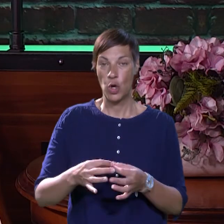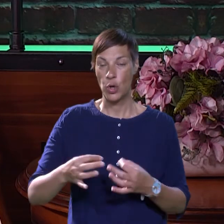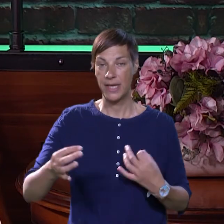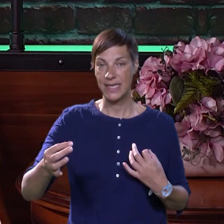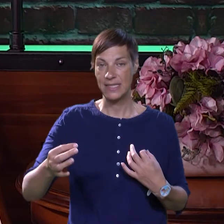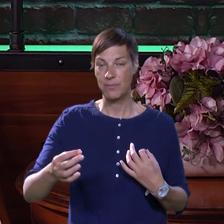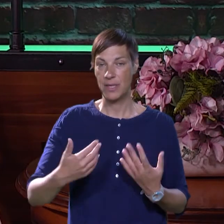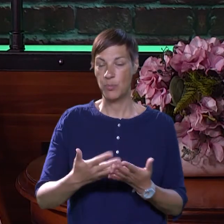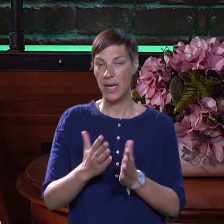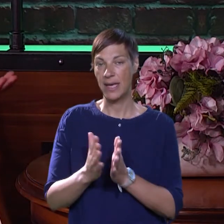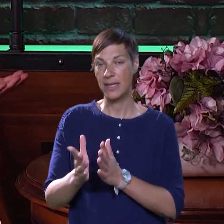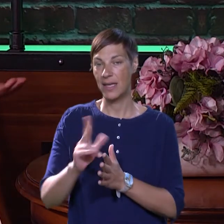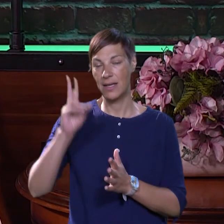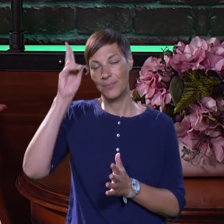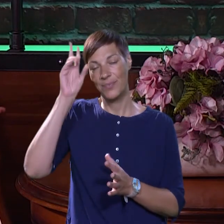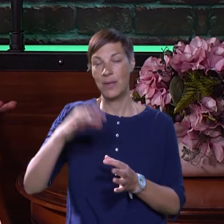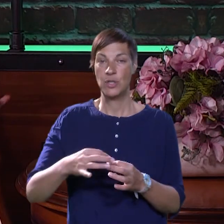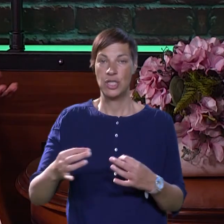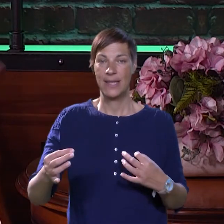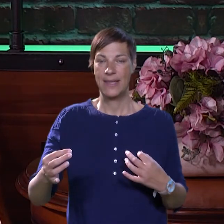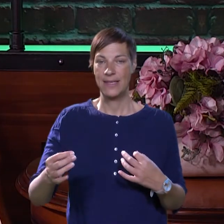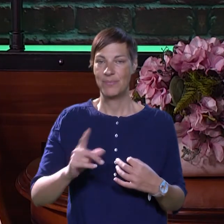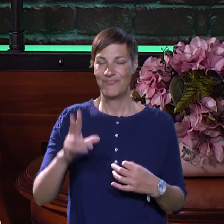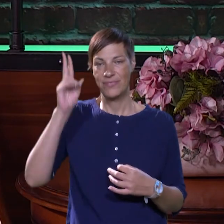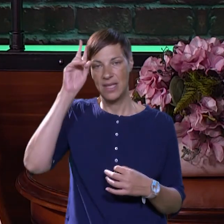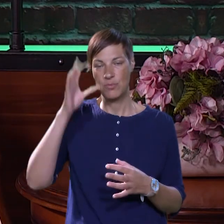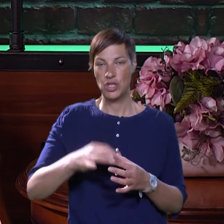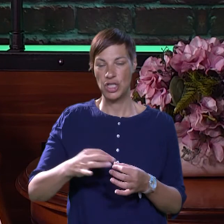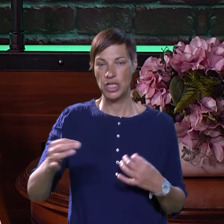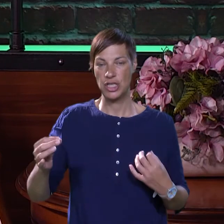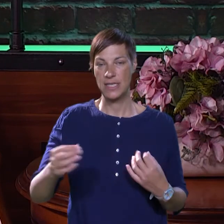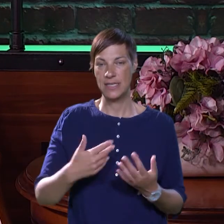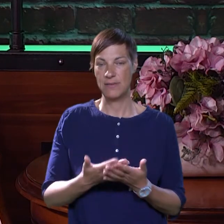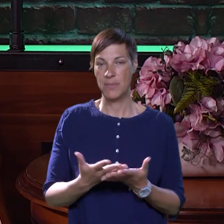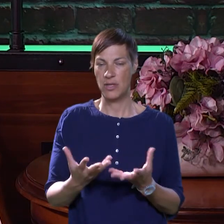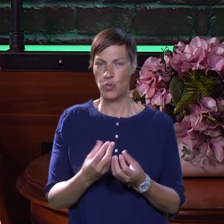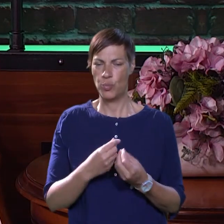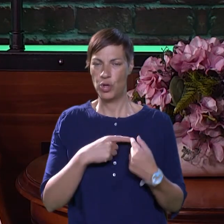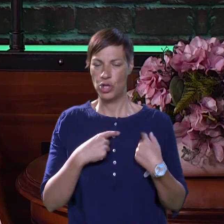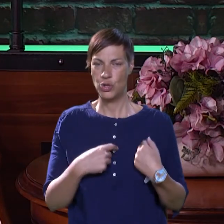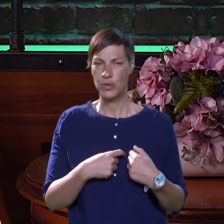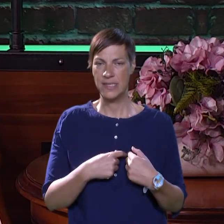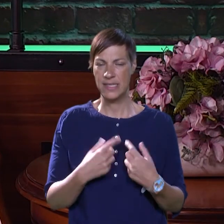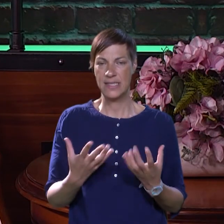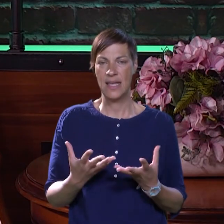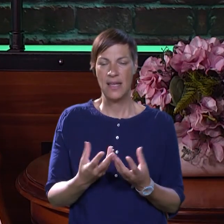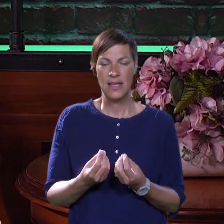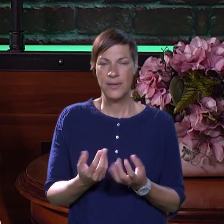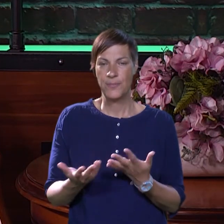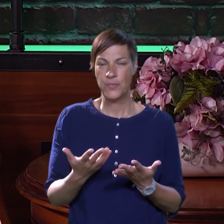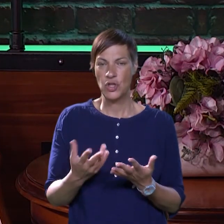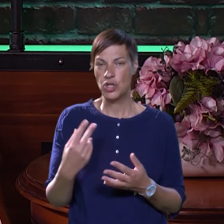izmjerimo, iako neke segmente ne možete izmjeriti, dakle, ne možeš ti izmjeriti tu punoću srca, ne možeš izmjeriti to